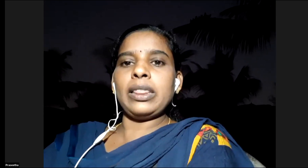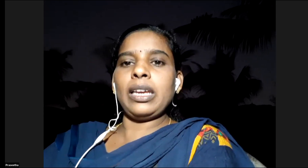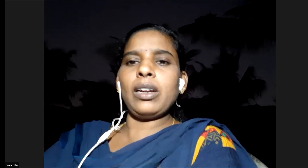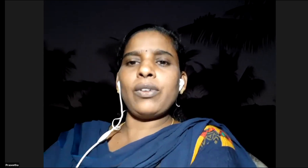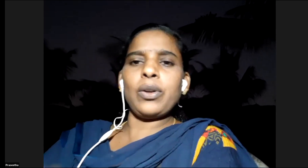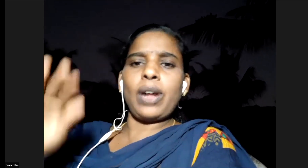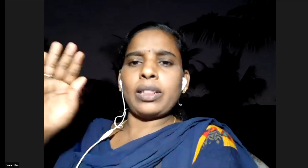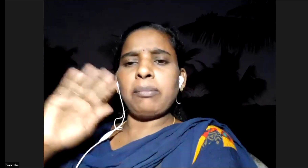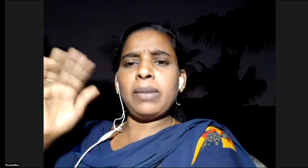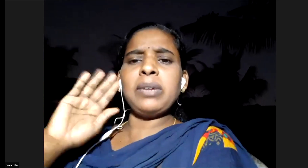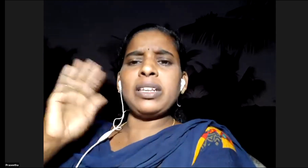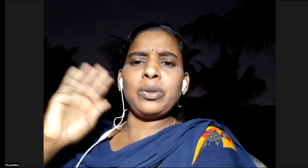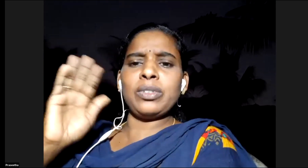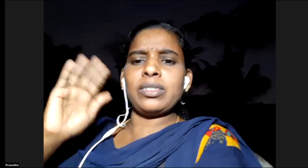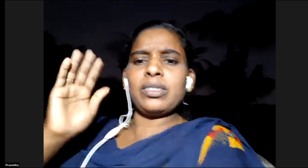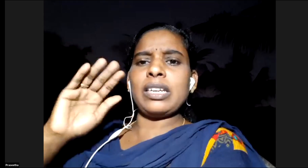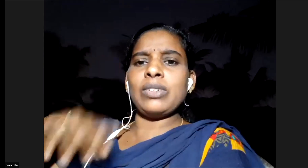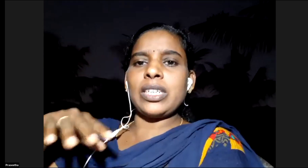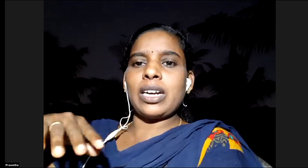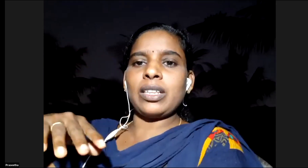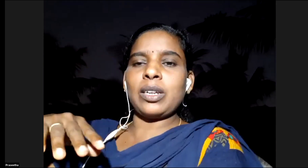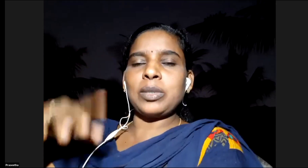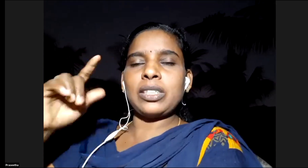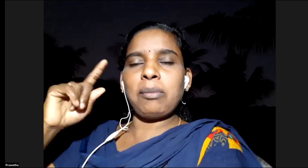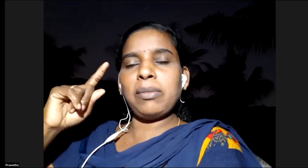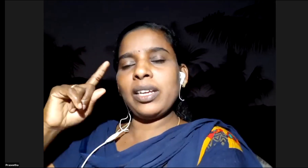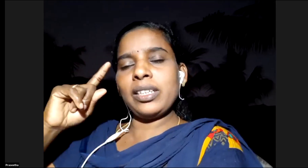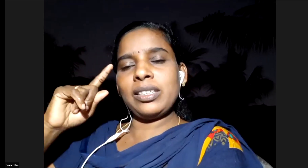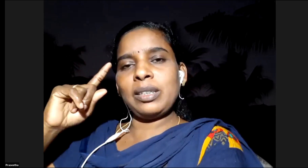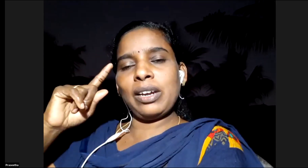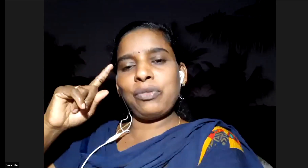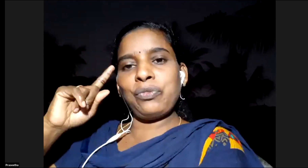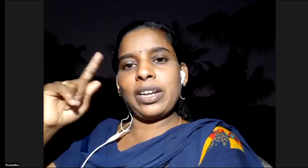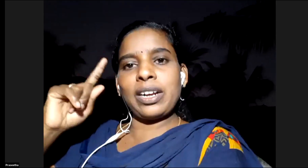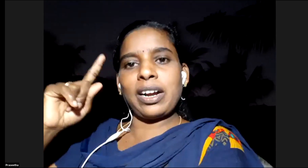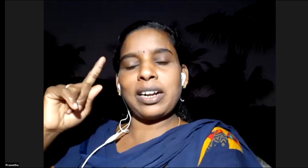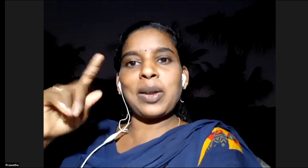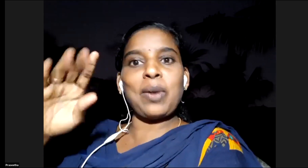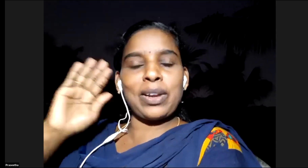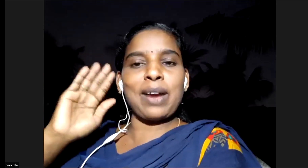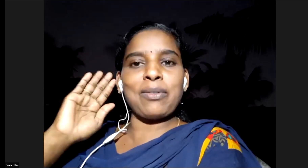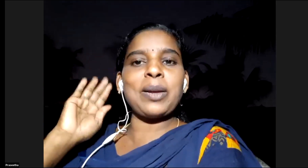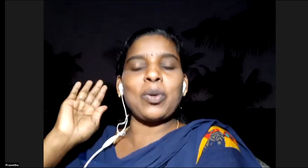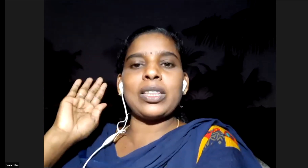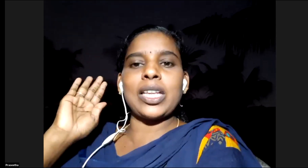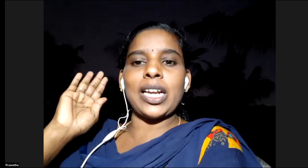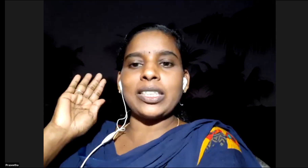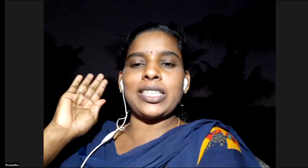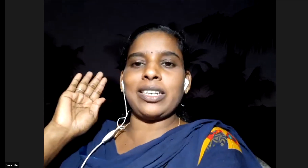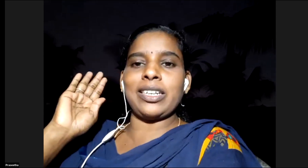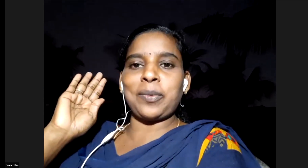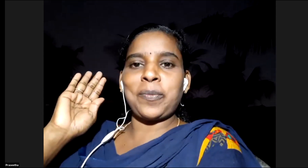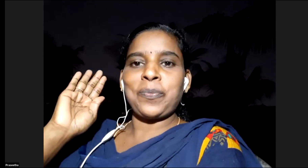നമ്മളിപ്പോ എന്തെങ്കിലും അവരോട് നമ്മള് വെറുതെ ഒന്ന് കൈ വീശി കാണിക്കുന്നതിന്, പക്ഷെ നമ്മള് ഈ എവിടെ കണ്ടാലും അവരെ അവരുടെ മുഖത്താ